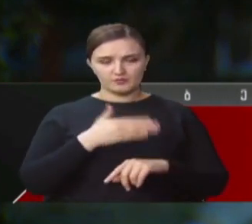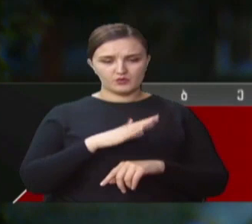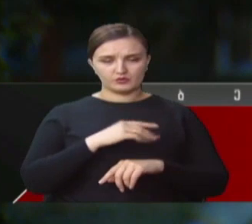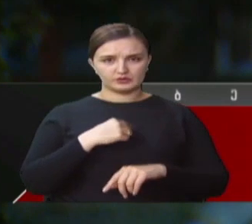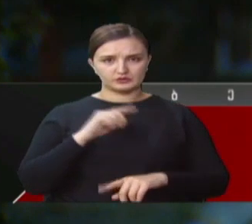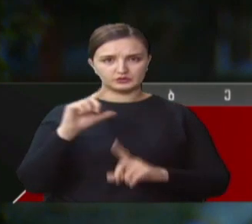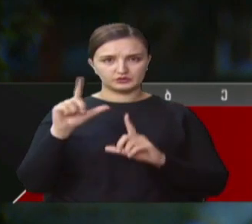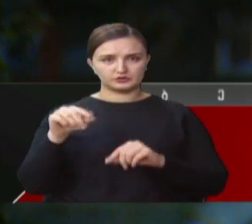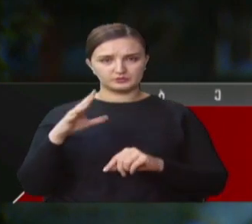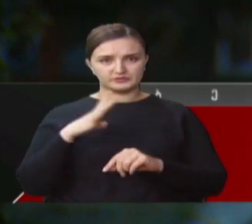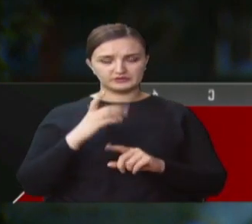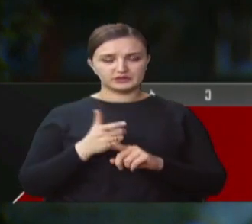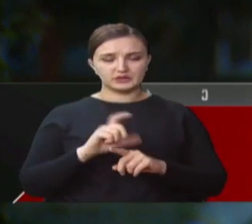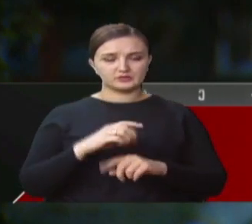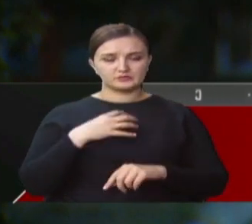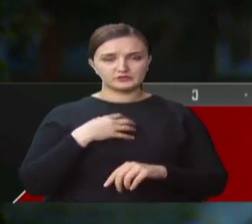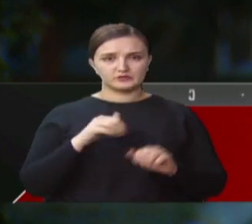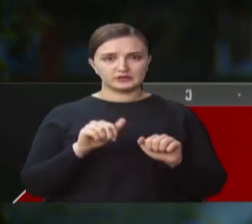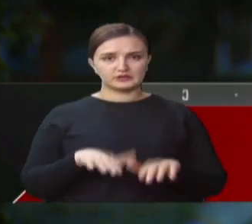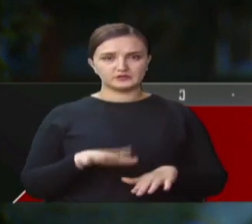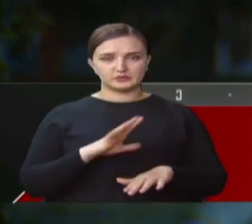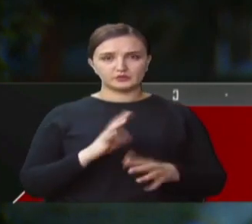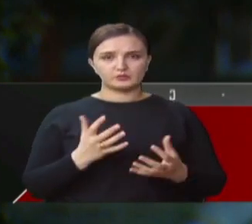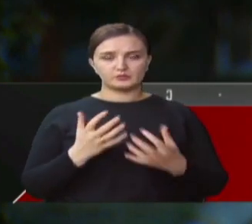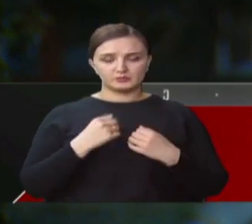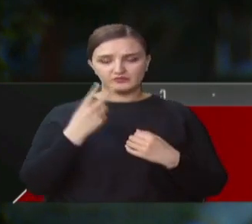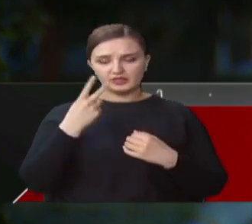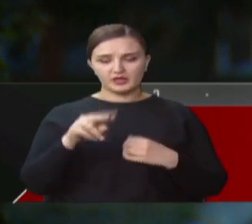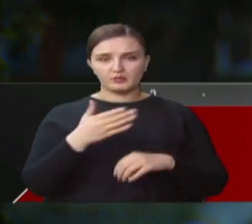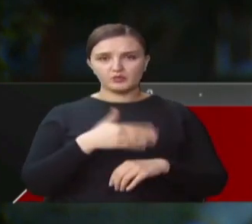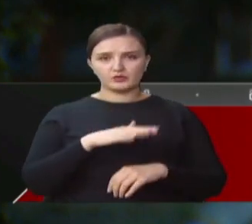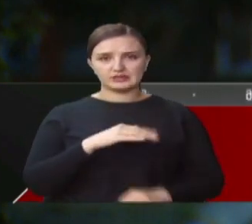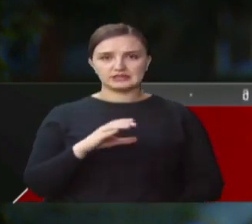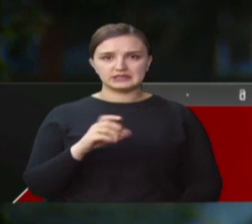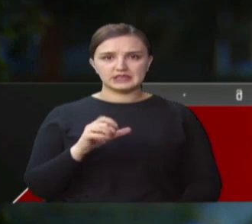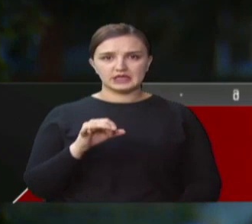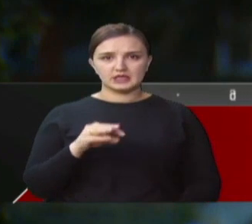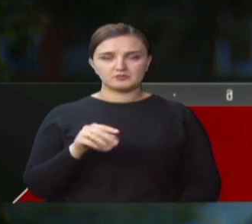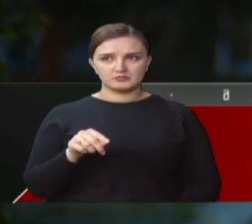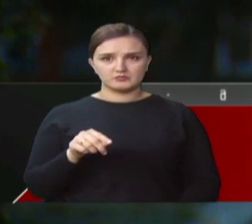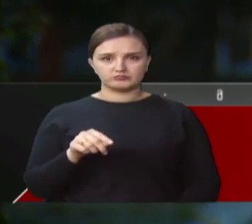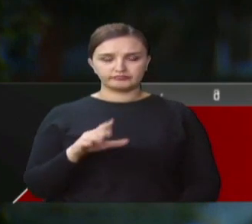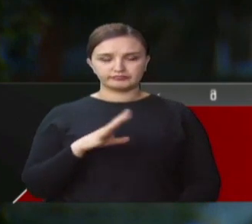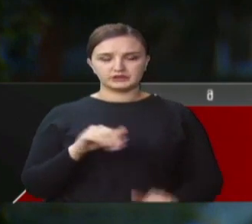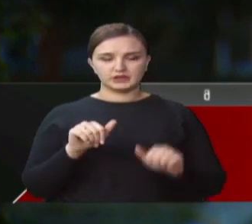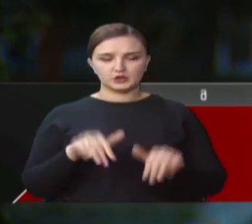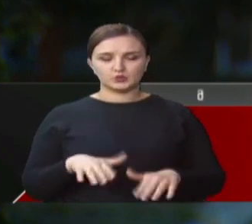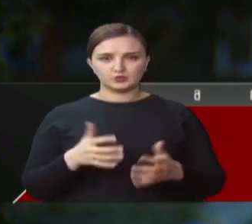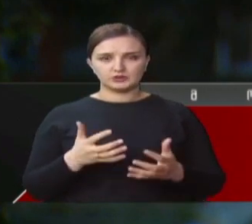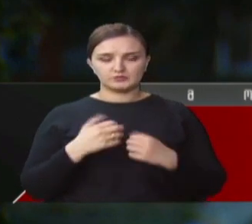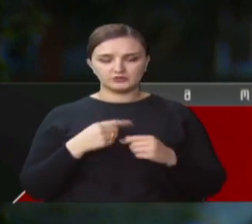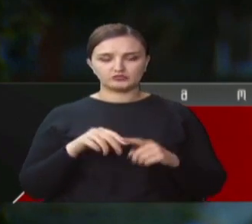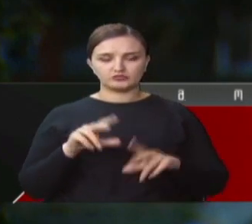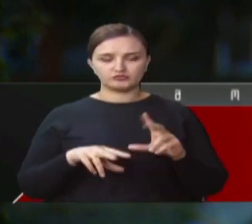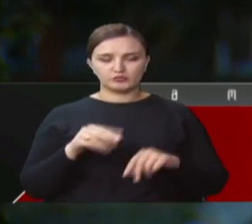და საკმაოდ მნიშვნელოვანი გადაწყვეტილებები იქნა მიღებული. ნახეთ, პოლონეთის სეიმში უპრეცედენტო რეზოლუცია იქნა მიღებული და ეს იმას ნიშნავს, რომ